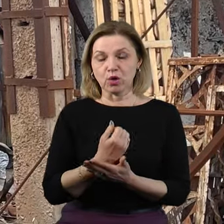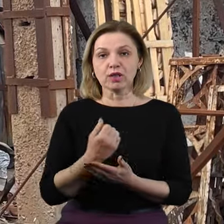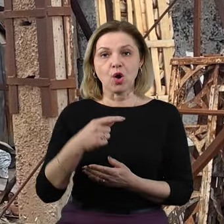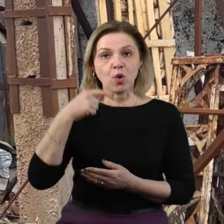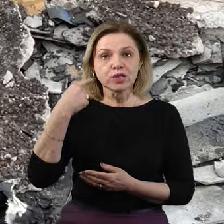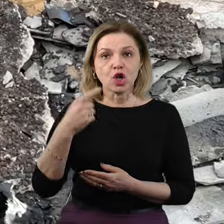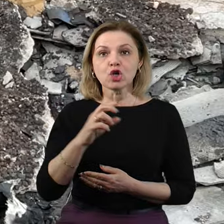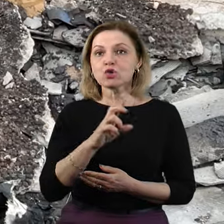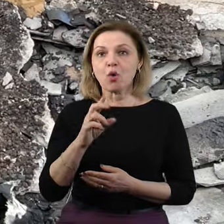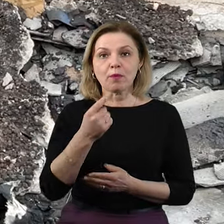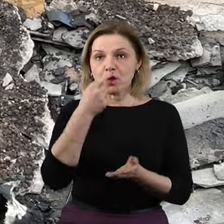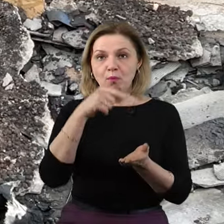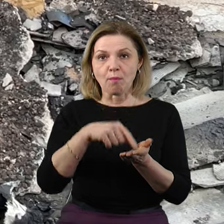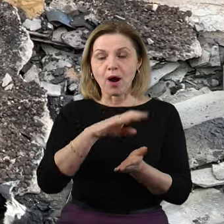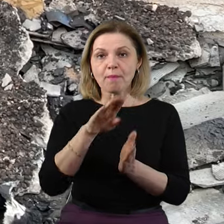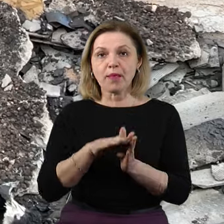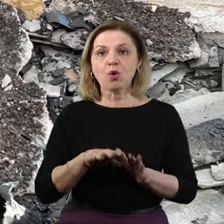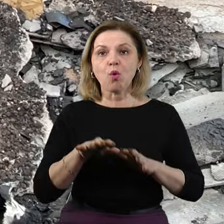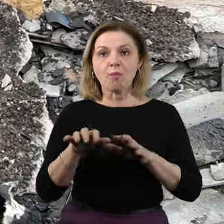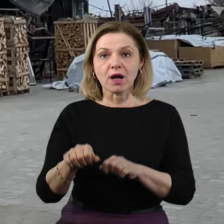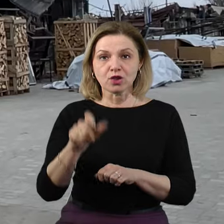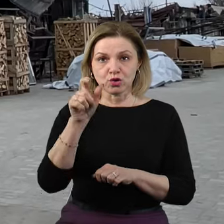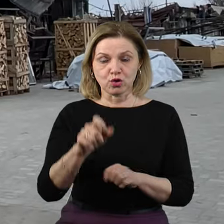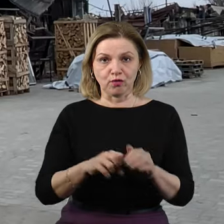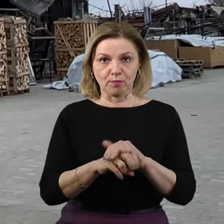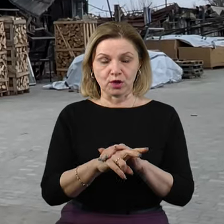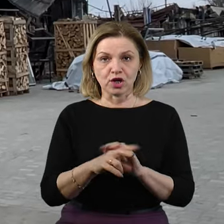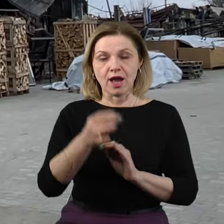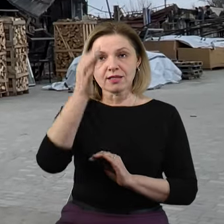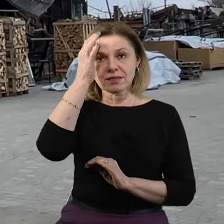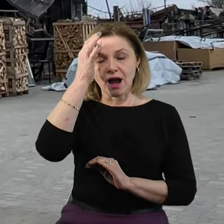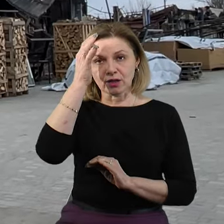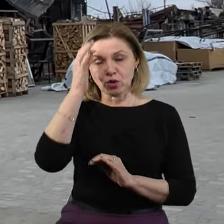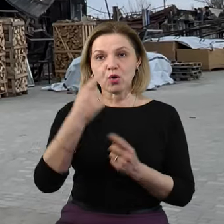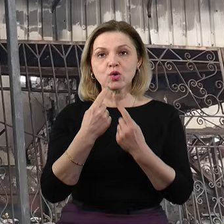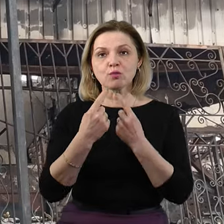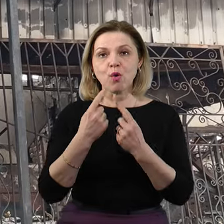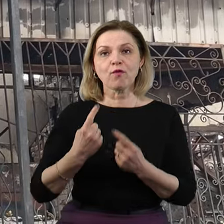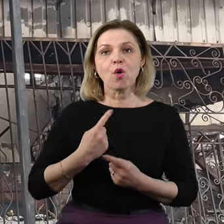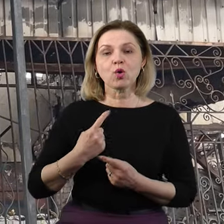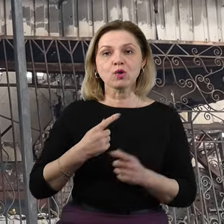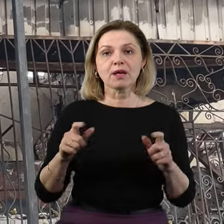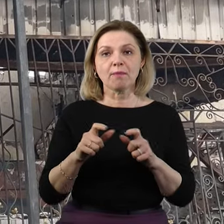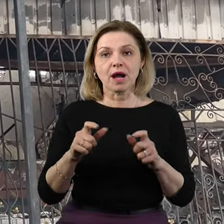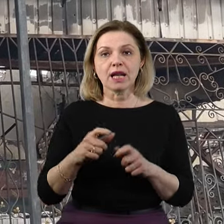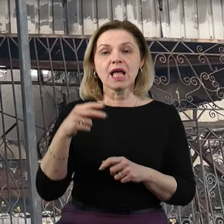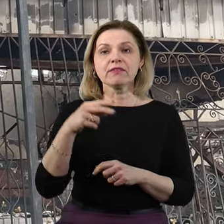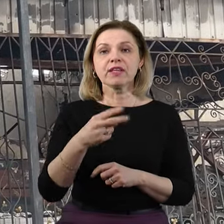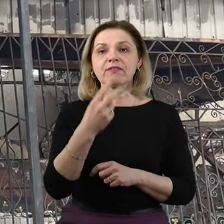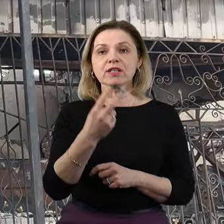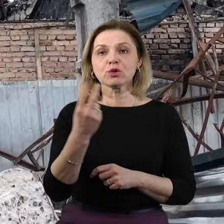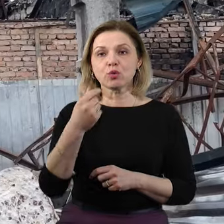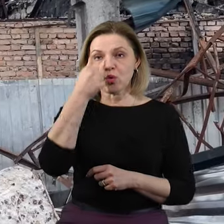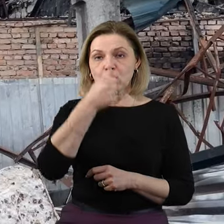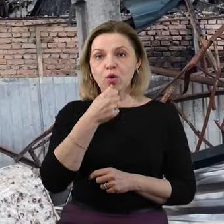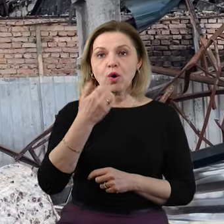потрапити під окупацію чоловік виїжджав згадує телефонну розмову з охоронцем магазину в березні 2022го коли російські